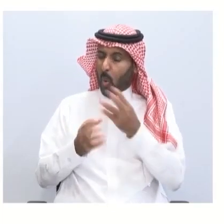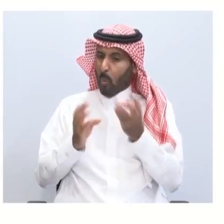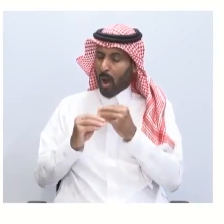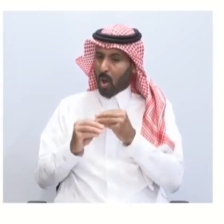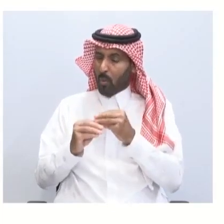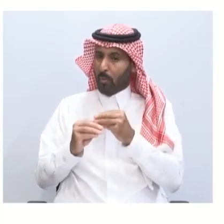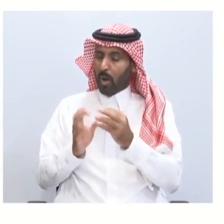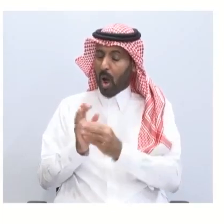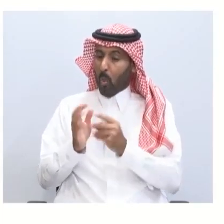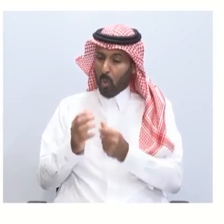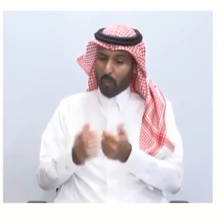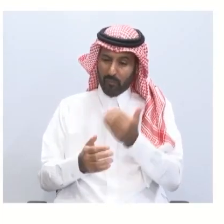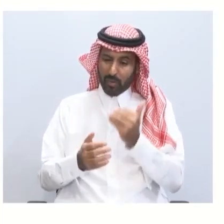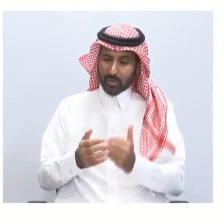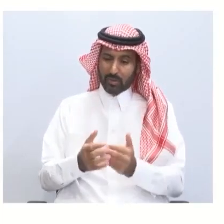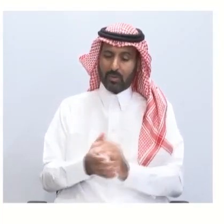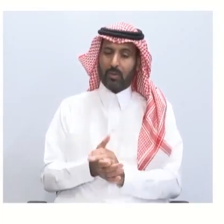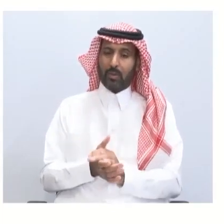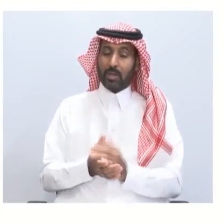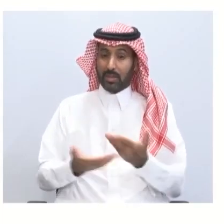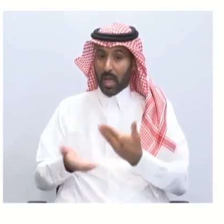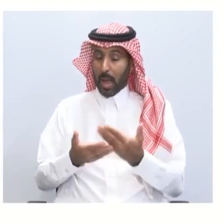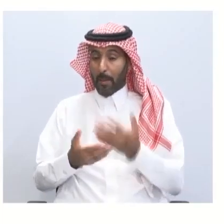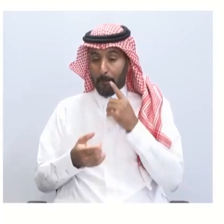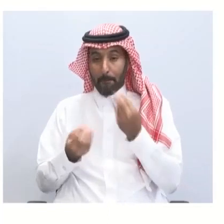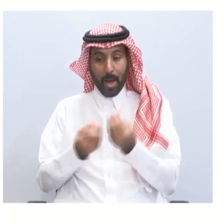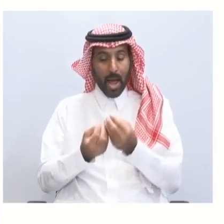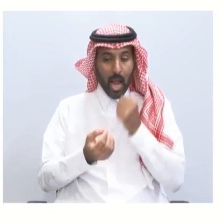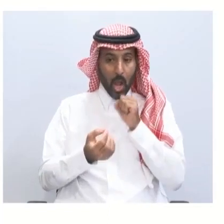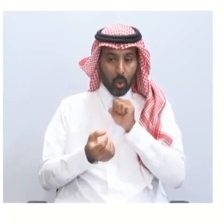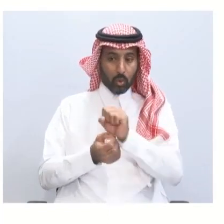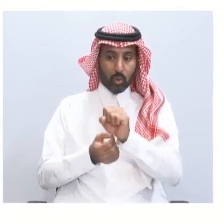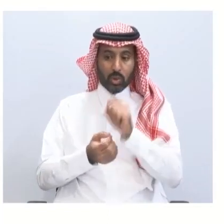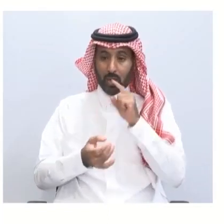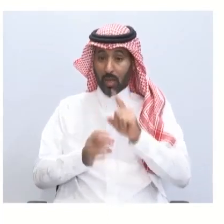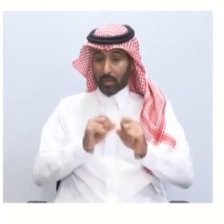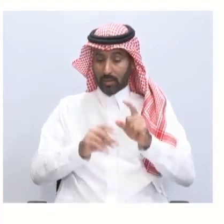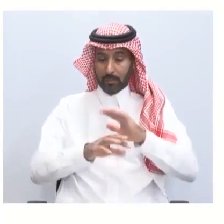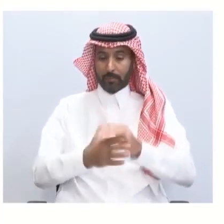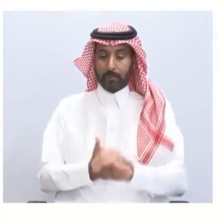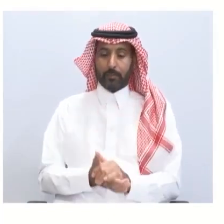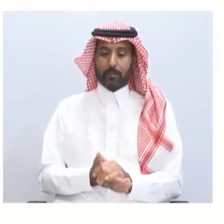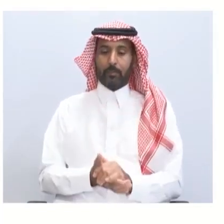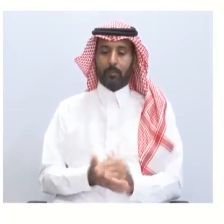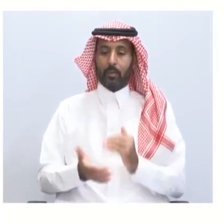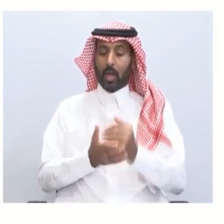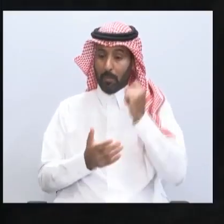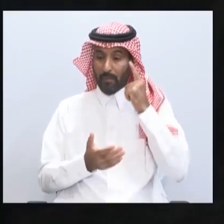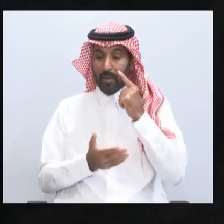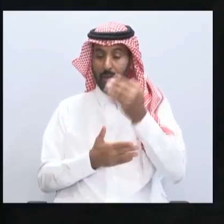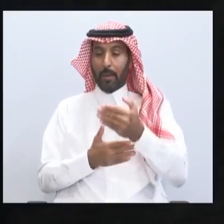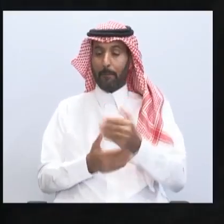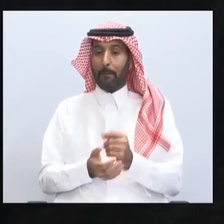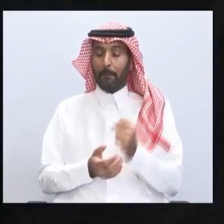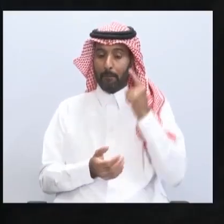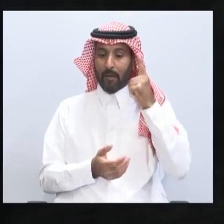او امواله هنا التعامل مع الخصوصيه اثناء استخدام شبكه الانترنت المفاهيم لدينا